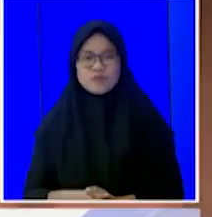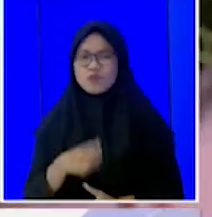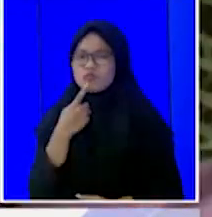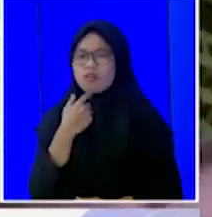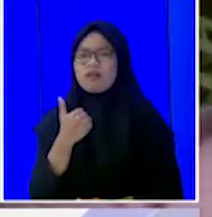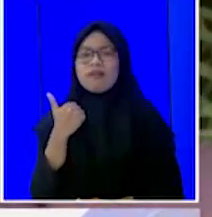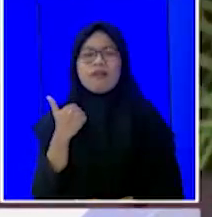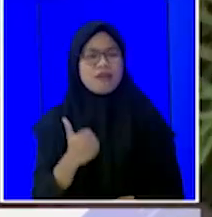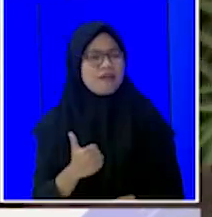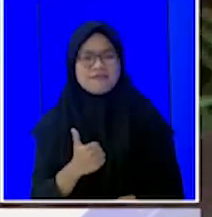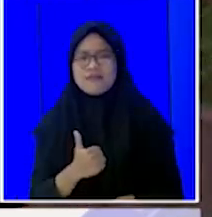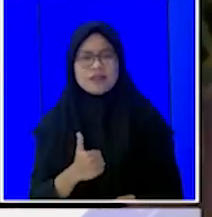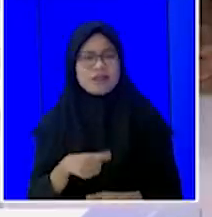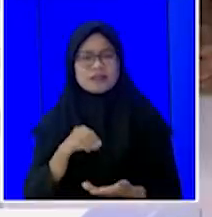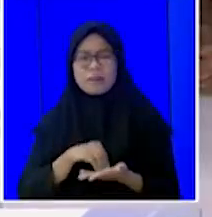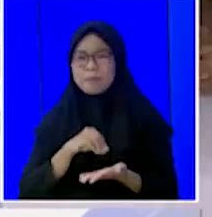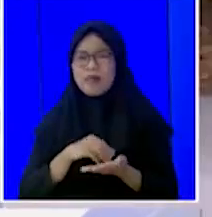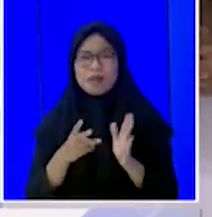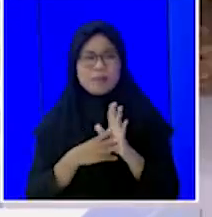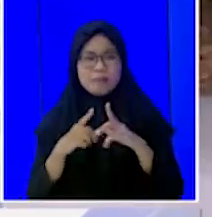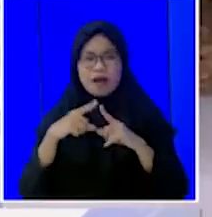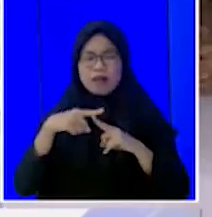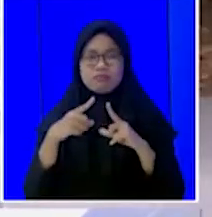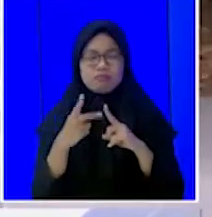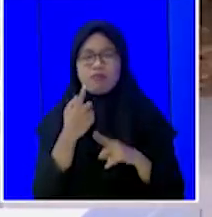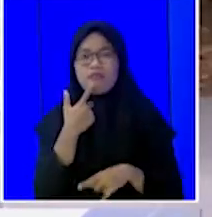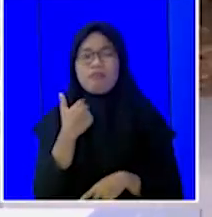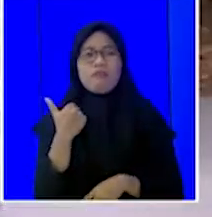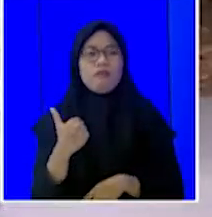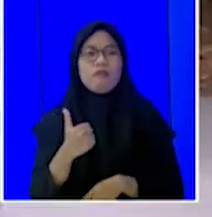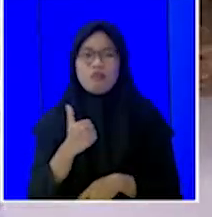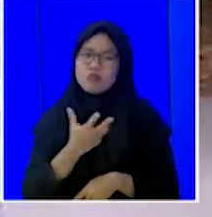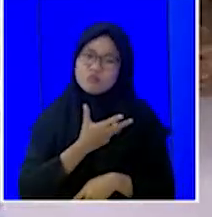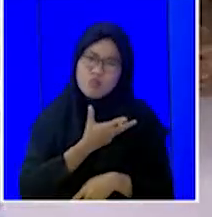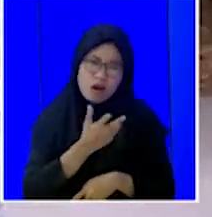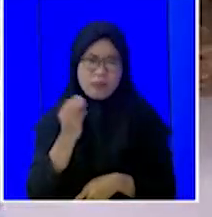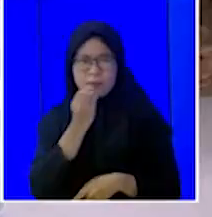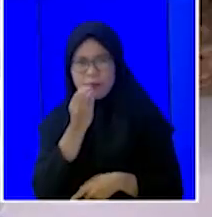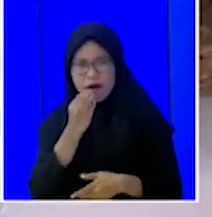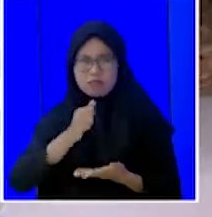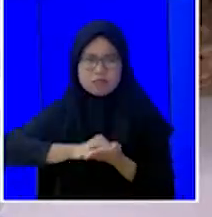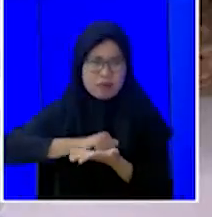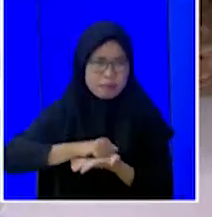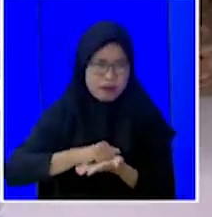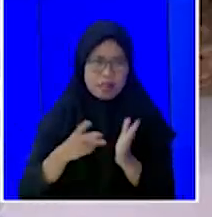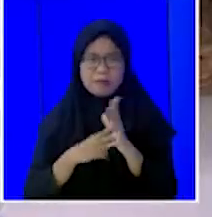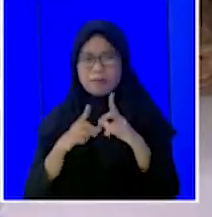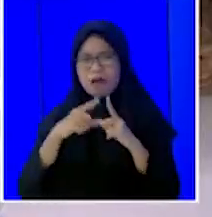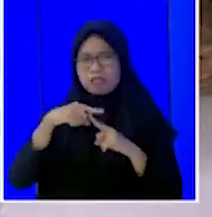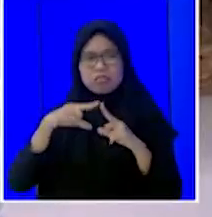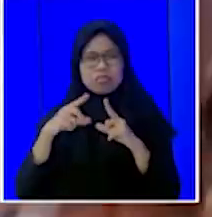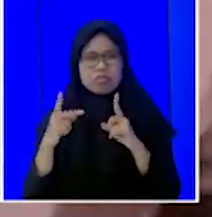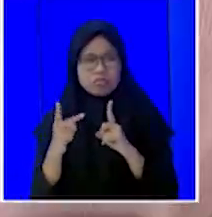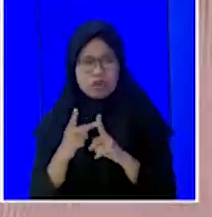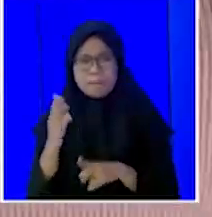Wah, ini sambal matahnya juara sih. Aku seneng banget kalau makan pakai sambal matah dan ini apa ya? Pedesnya